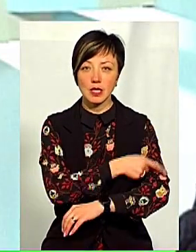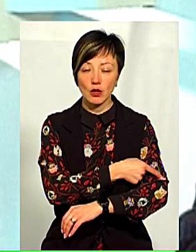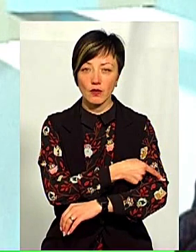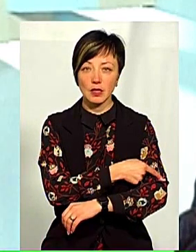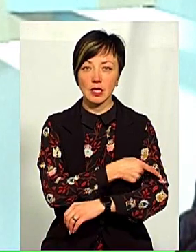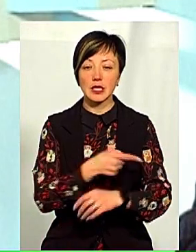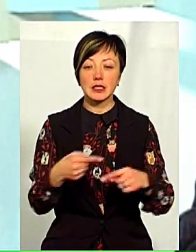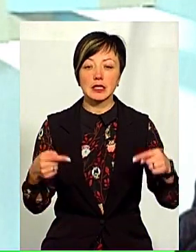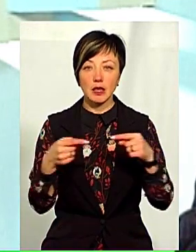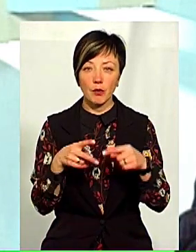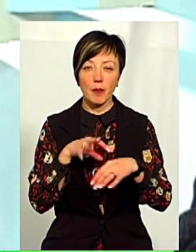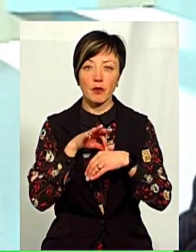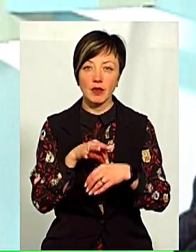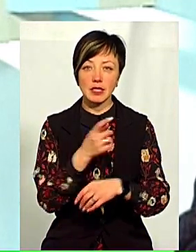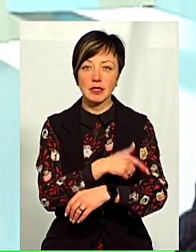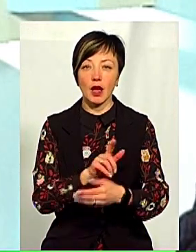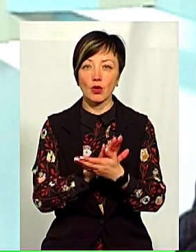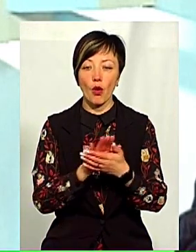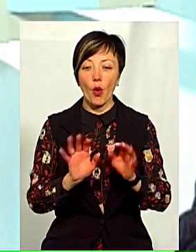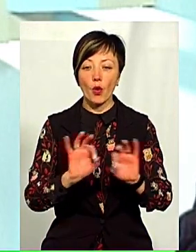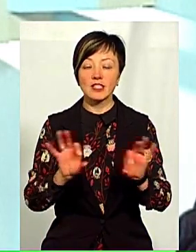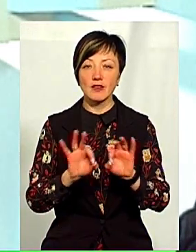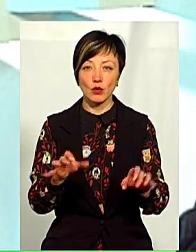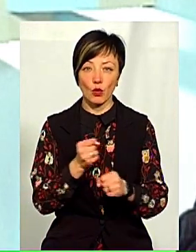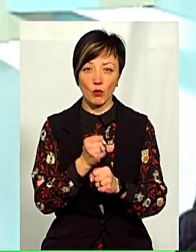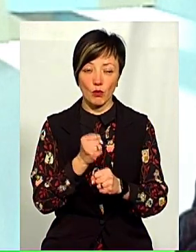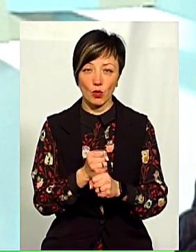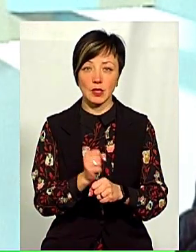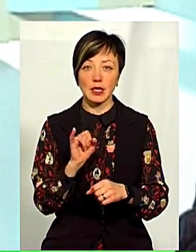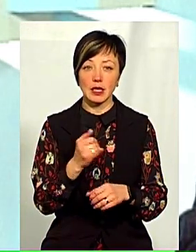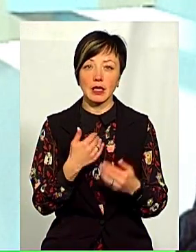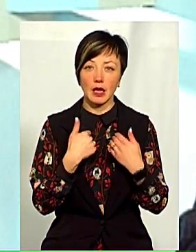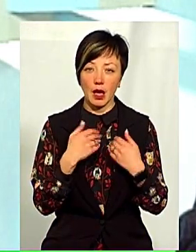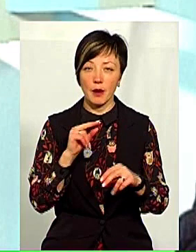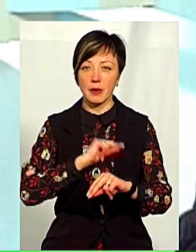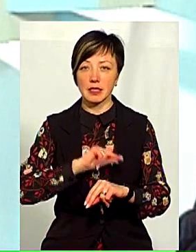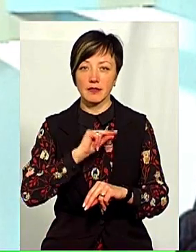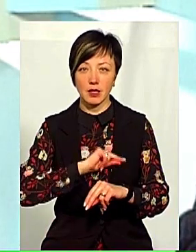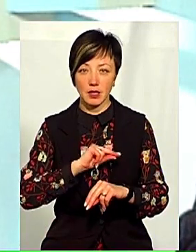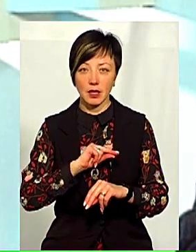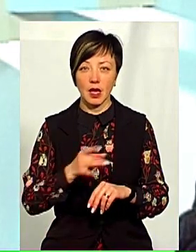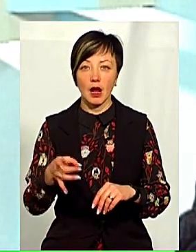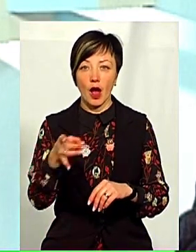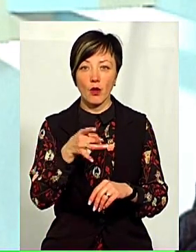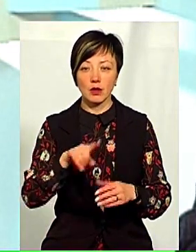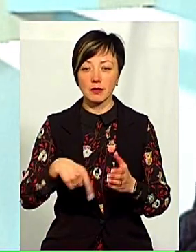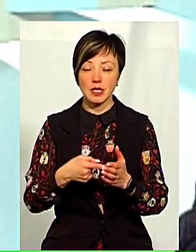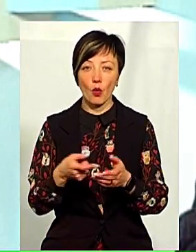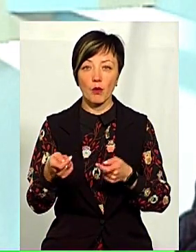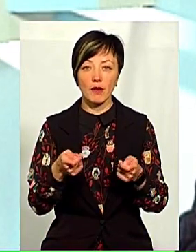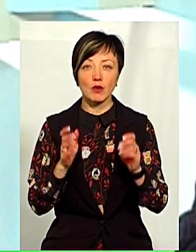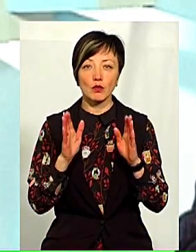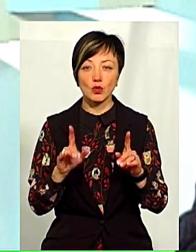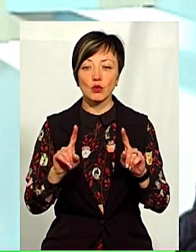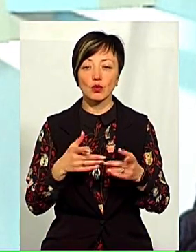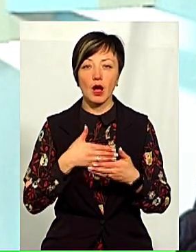посилювати саме на проведення санітарно-освітньої роботи. Для того і я, і працівники районних міських управлінь будуть